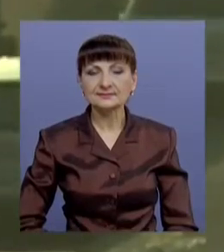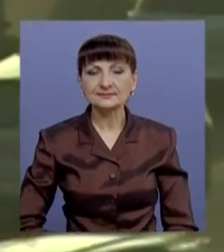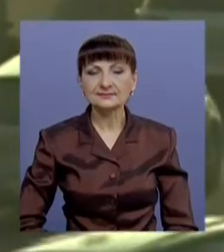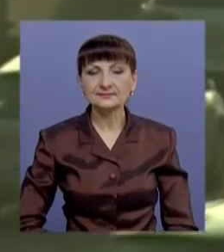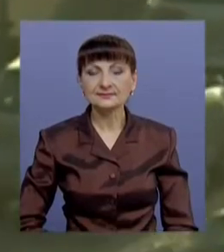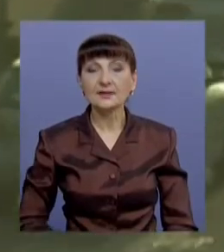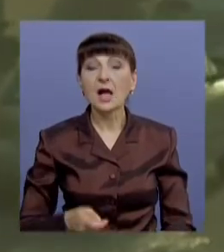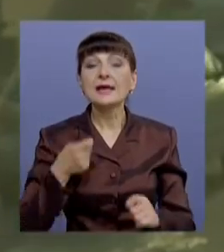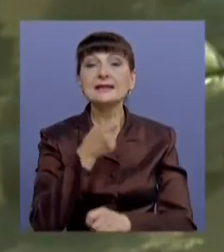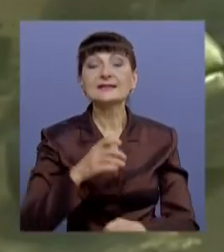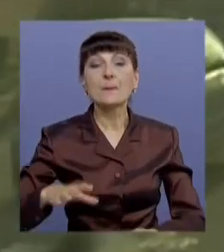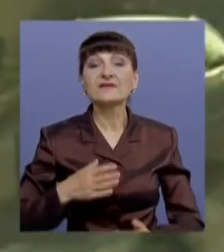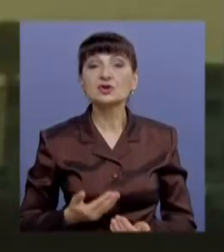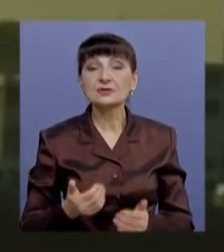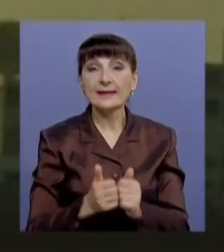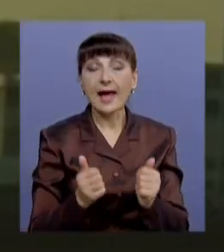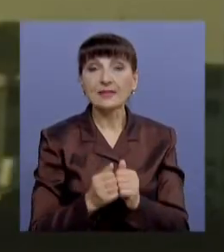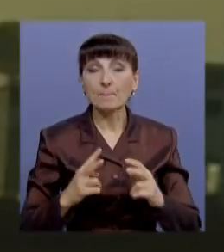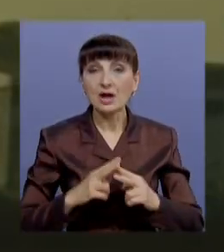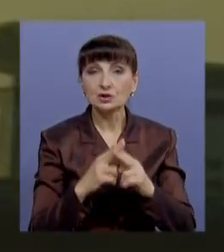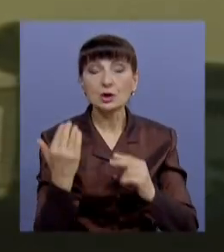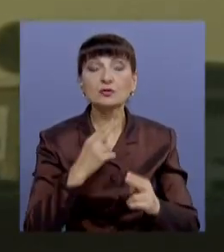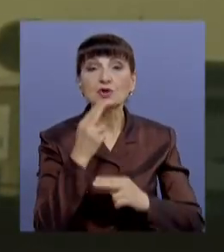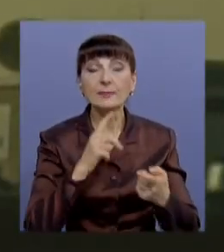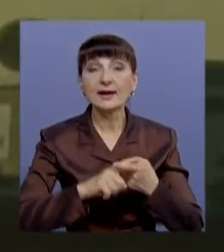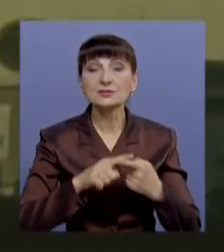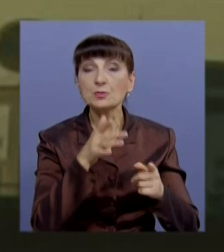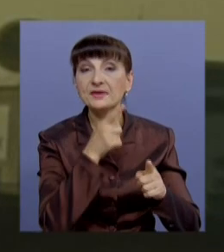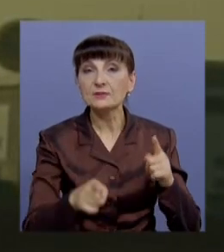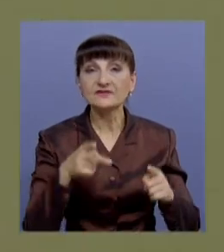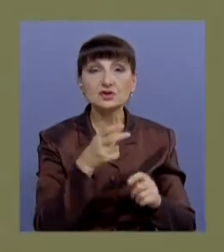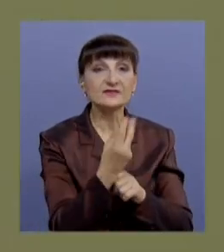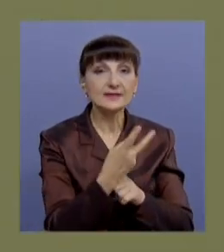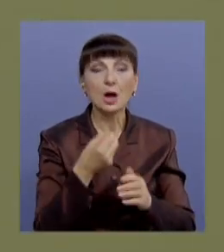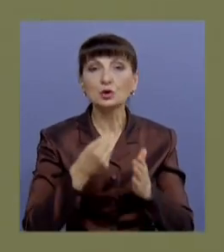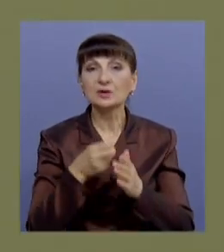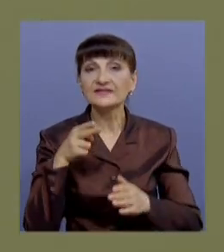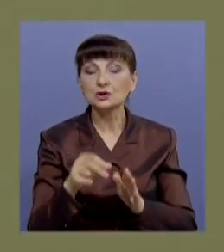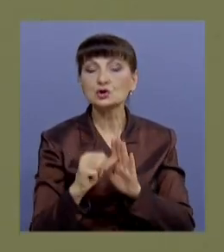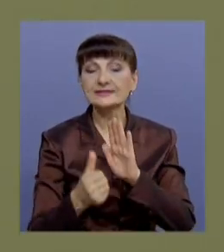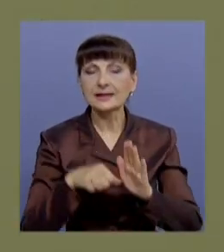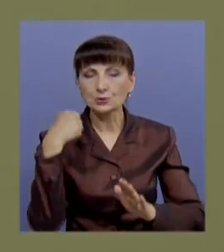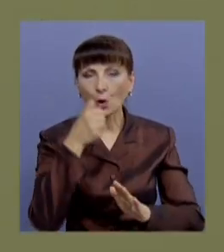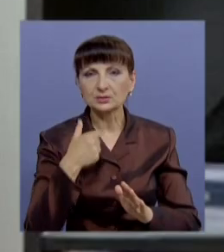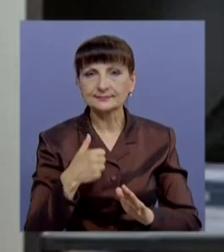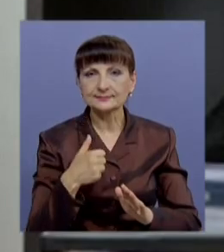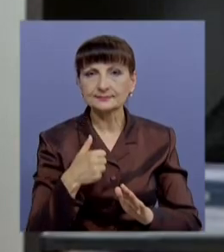Иск подала бывшая жительница пригорода Парижа. Ее жалоба коснулась периода с 2012 по